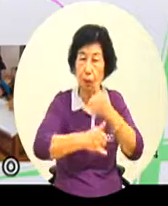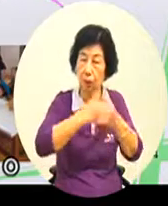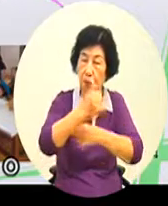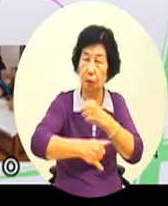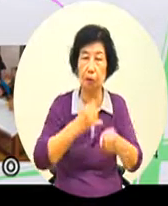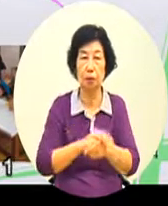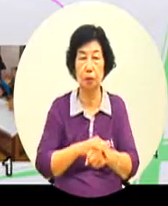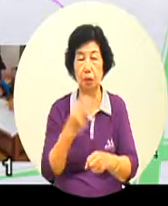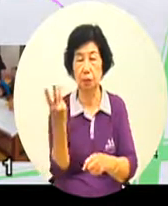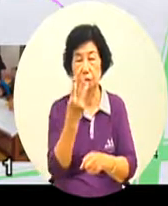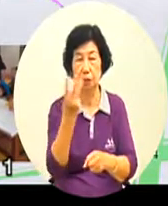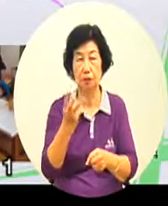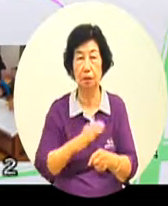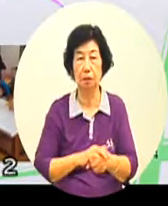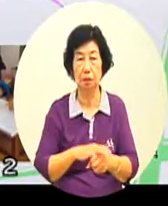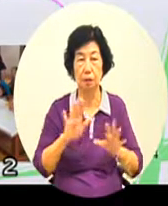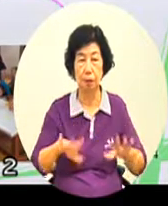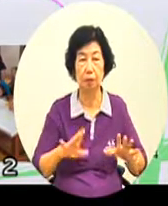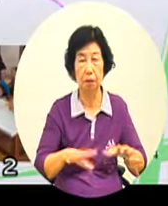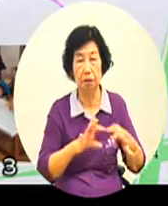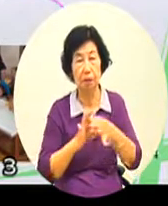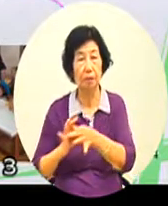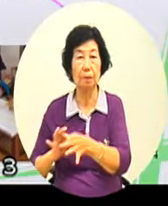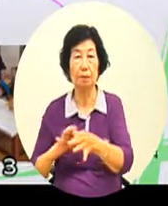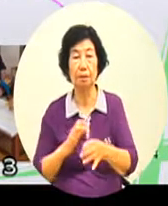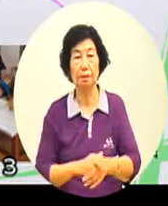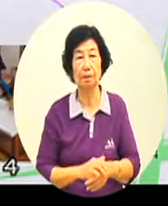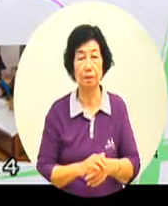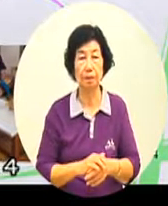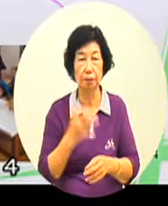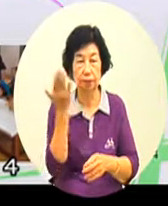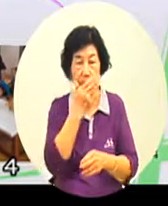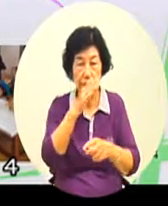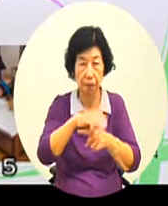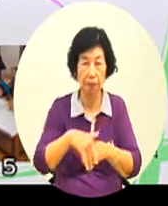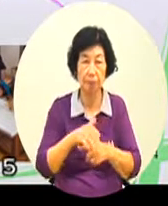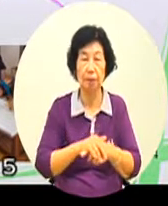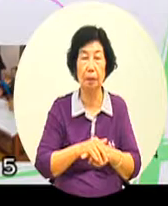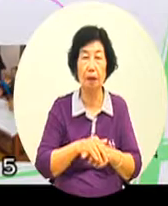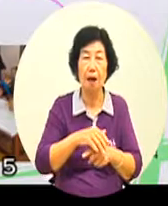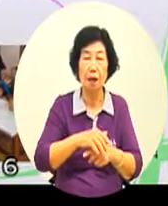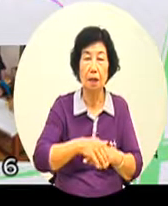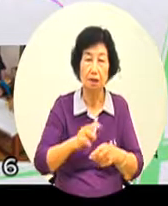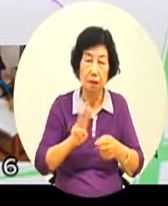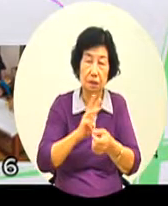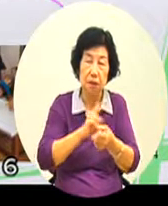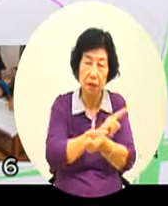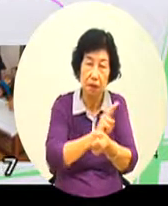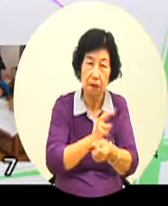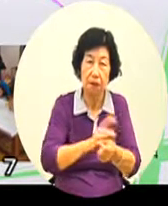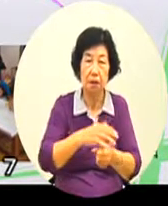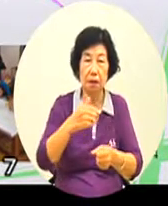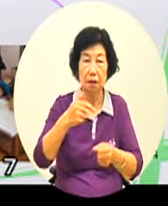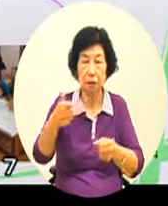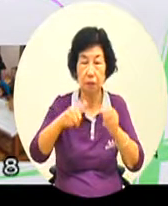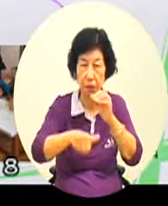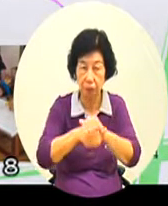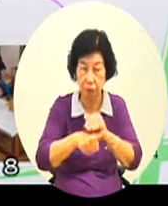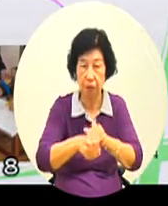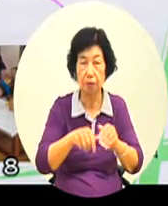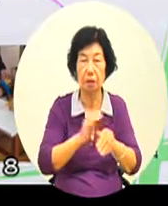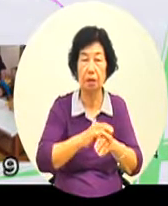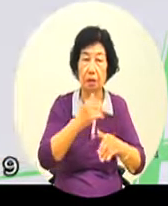们持续在办理在美浓山林六龟甲仙这个区域，以及我们都会区的生活的